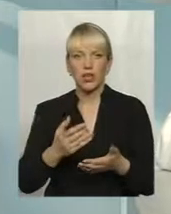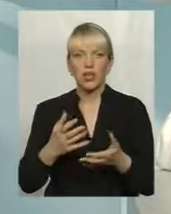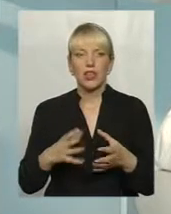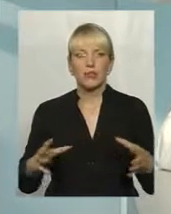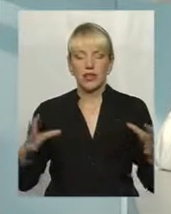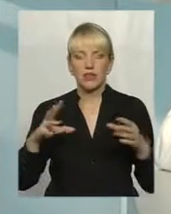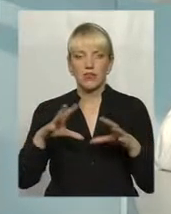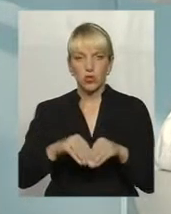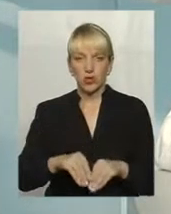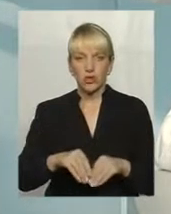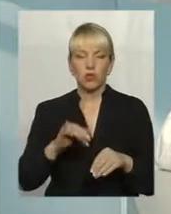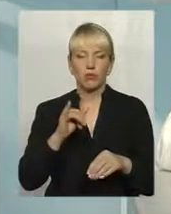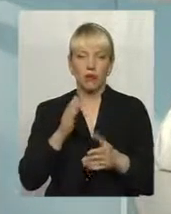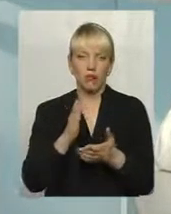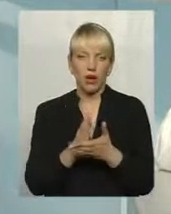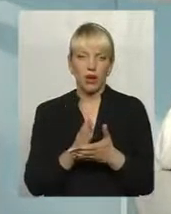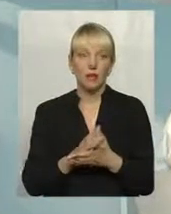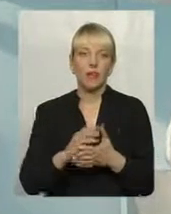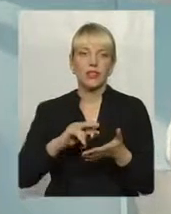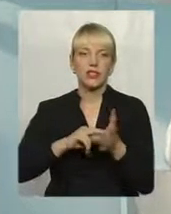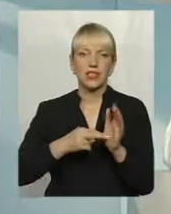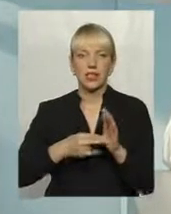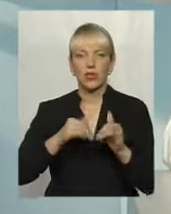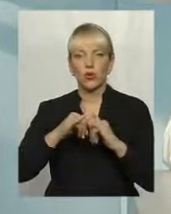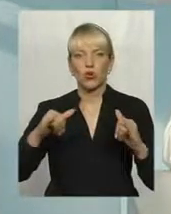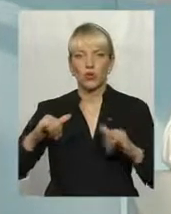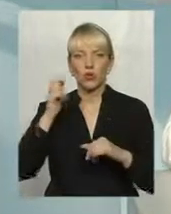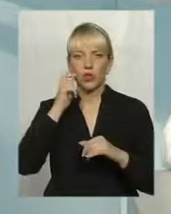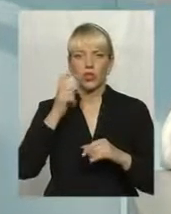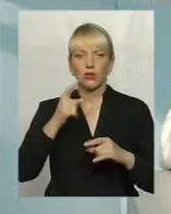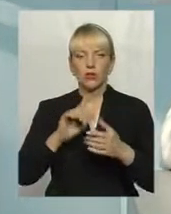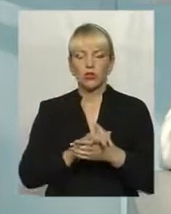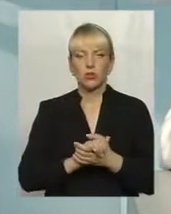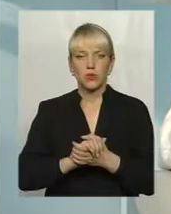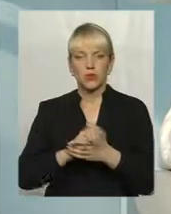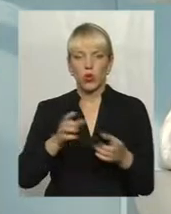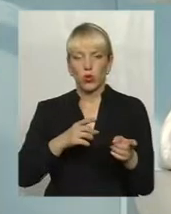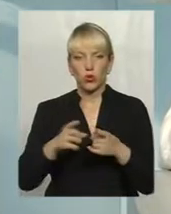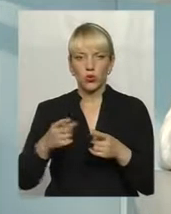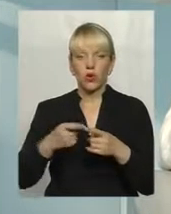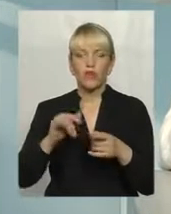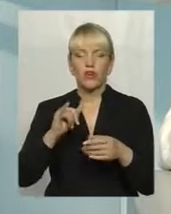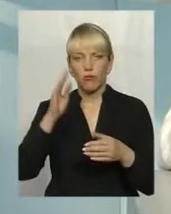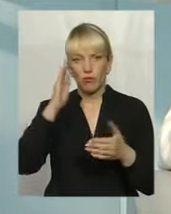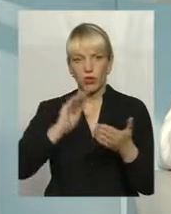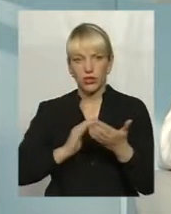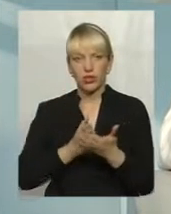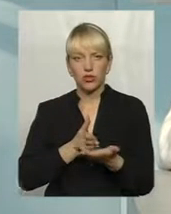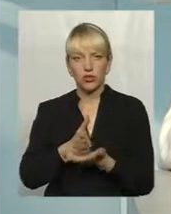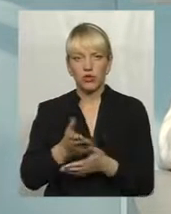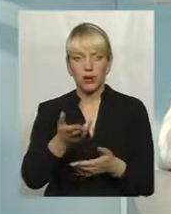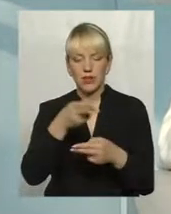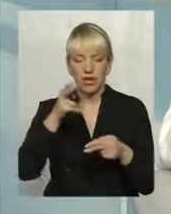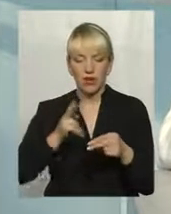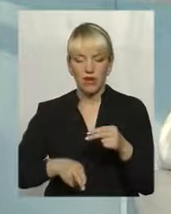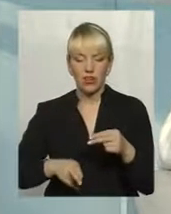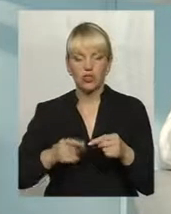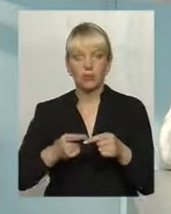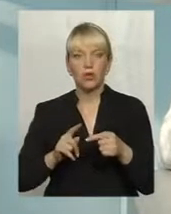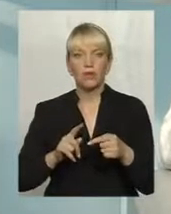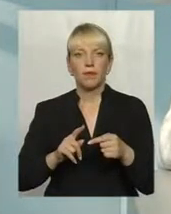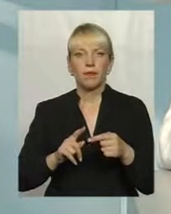пазл стратегії розвитку нашої країни. Тому суспільство готове. В політичному напрямку ми завершимо будівництво тої політичної сили,